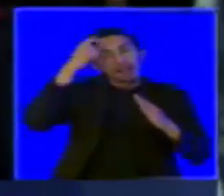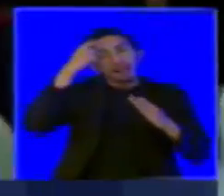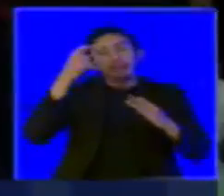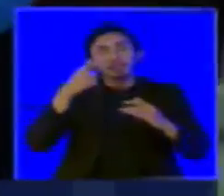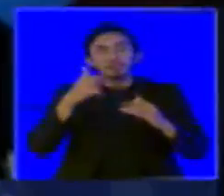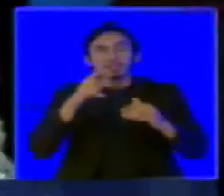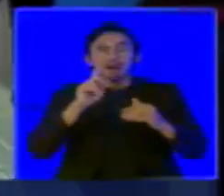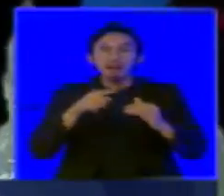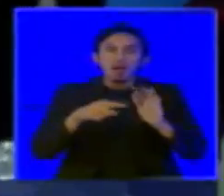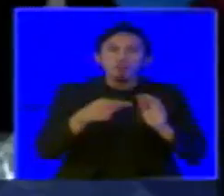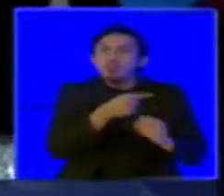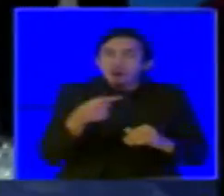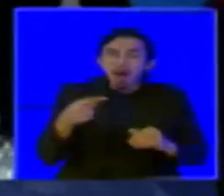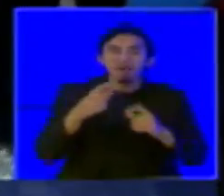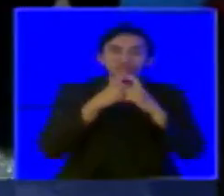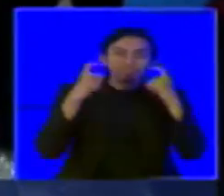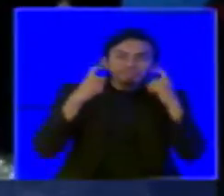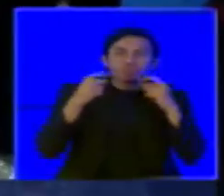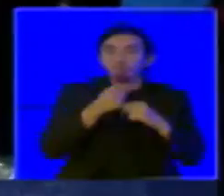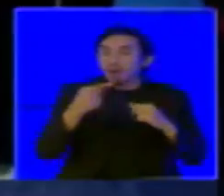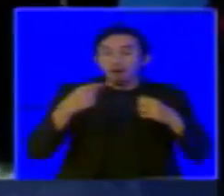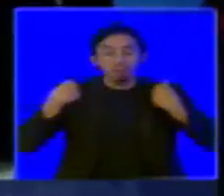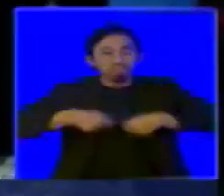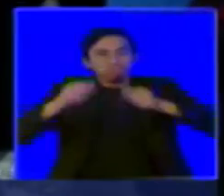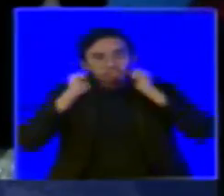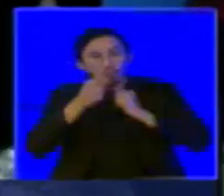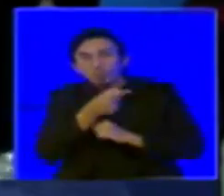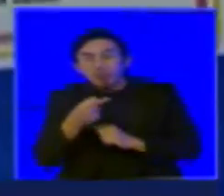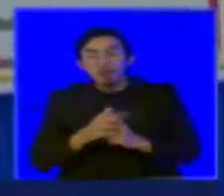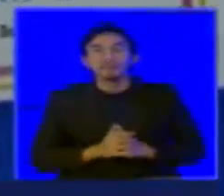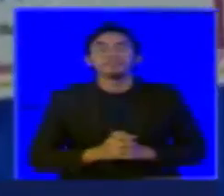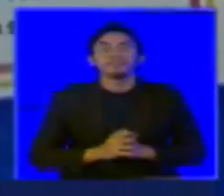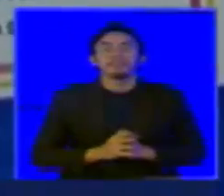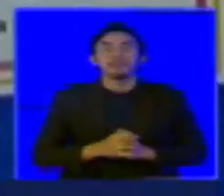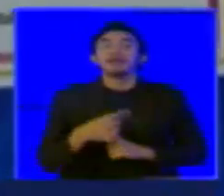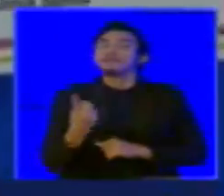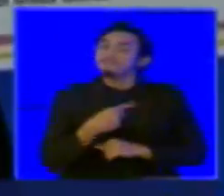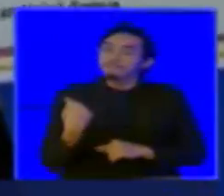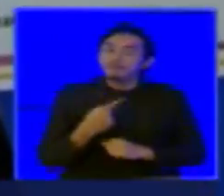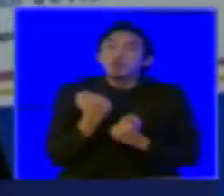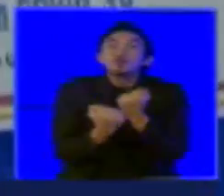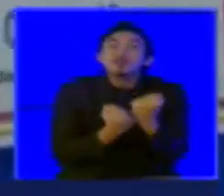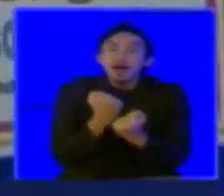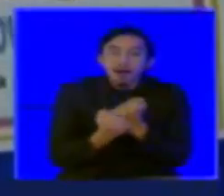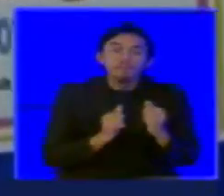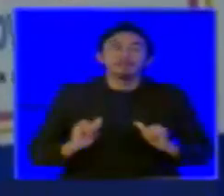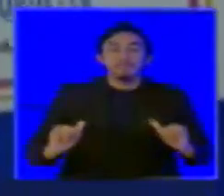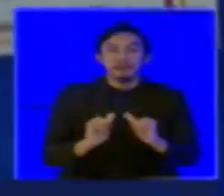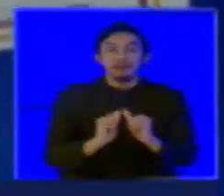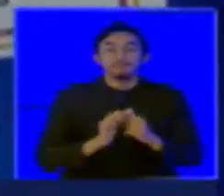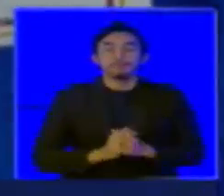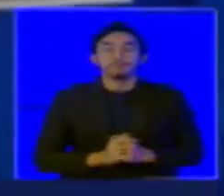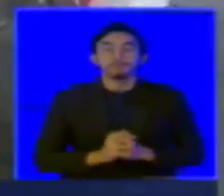dari pimpinan kami, Pak Nanang Soekarno, juga menginstruksikan supaya kita turun ke bawah. Kita bersama-sama untuk